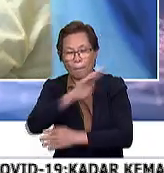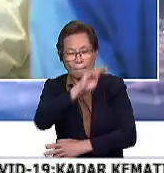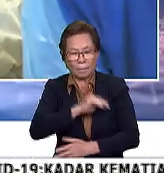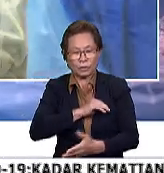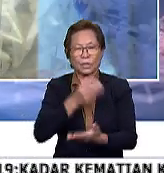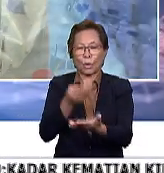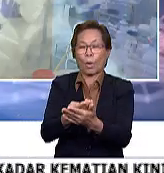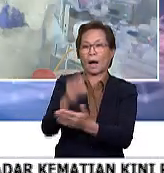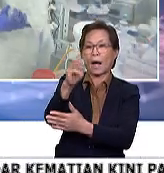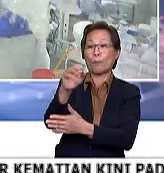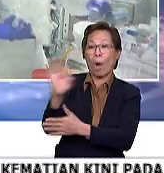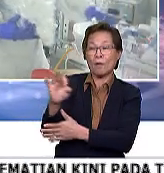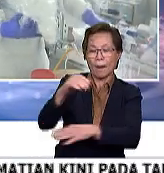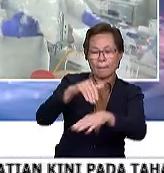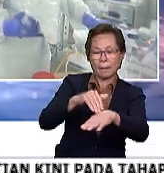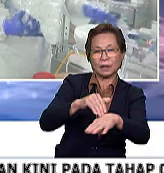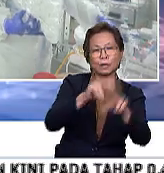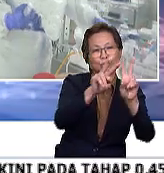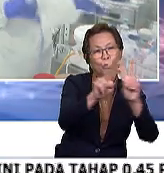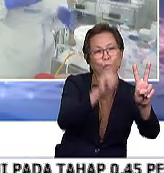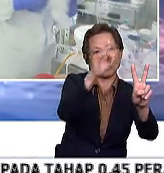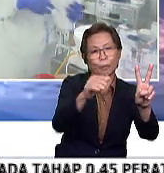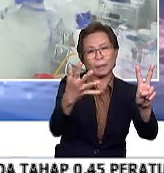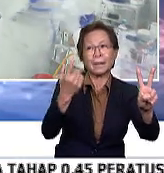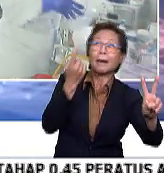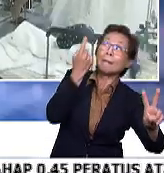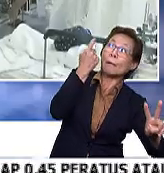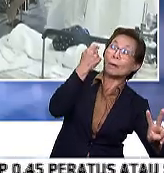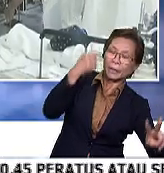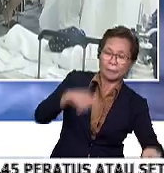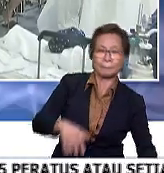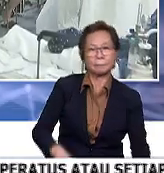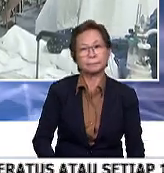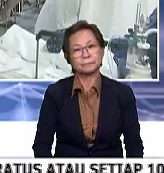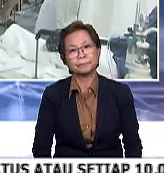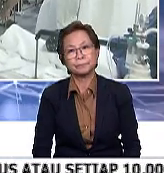Menteri Keuangan pada 22.mei bau-bau ini